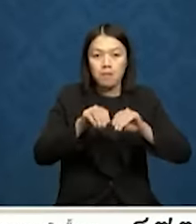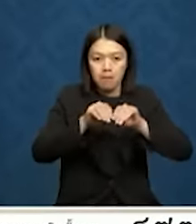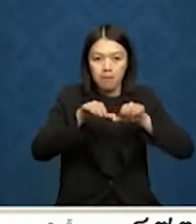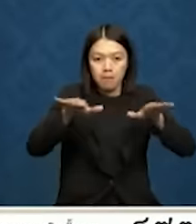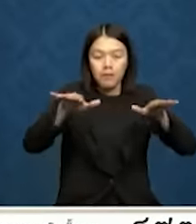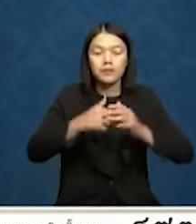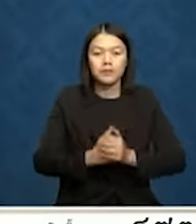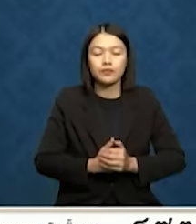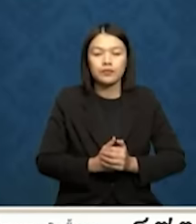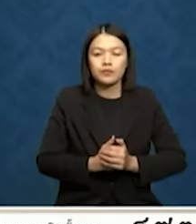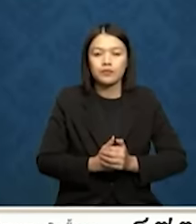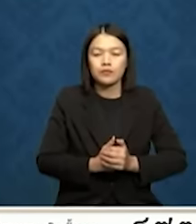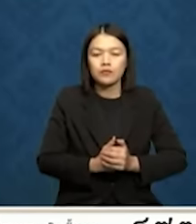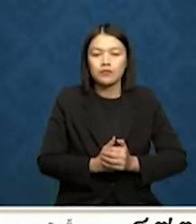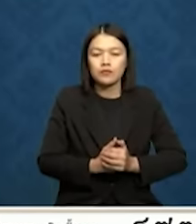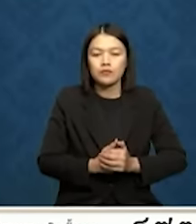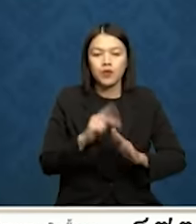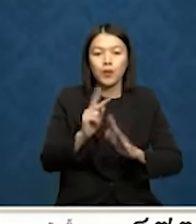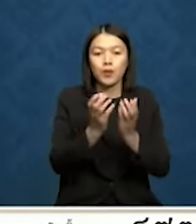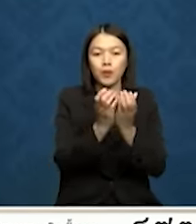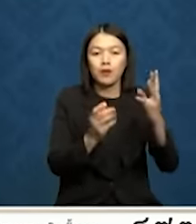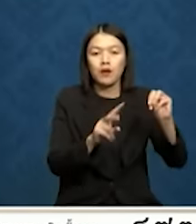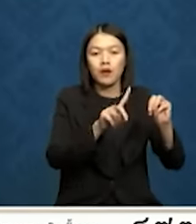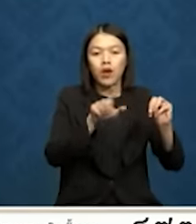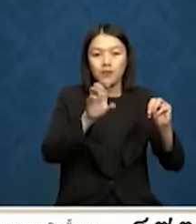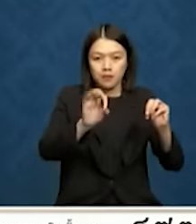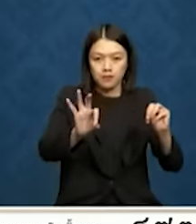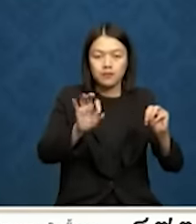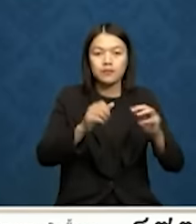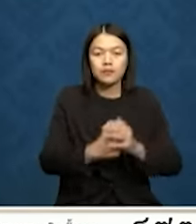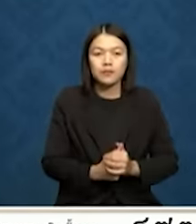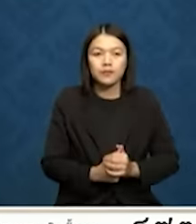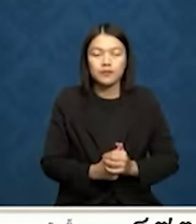ตามรัฐธรรมนูญมาตราที่159นะครับ